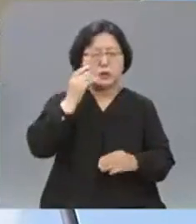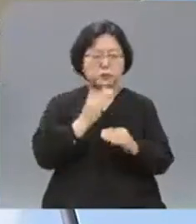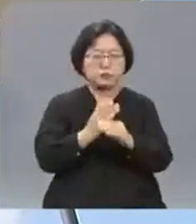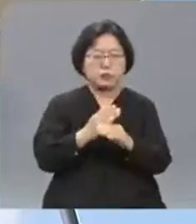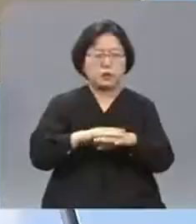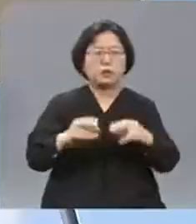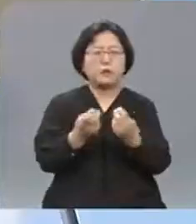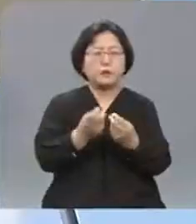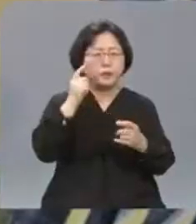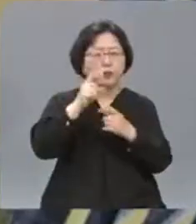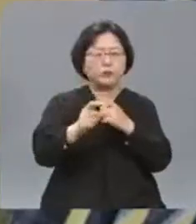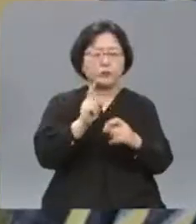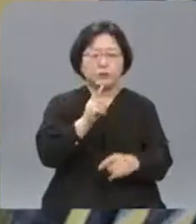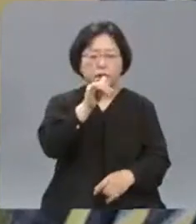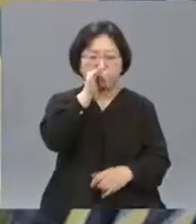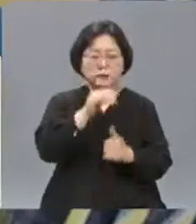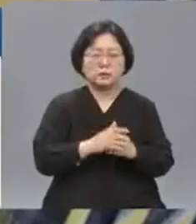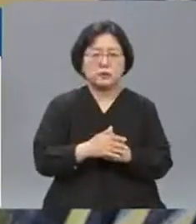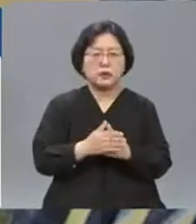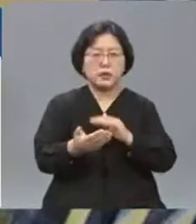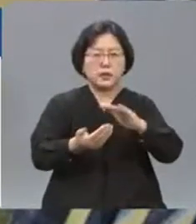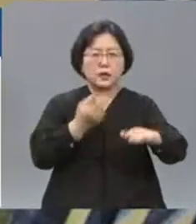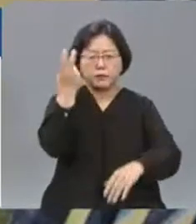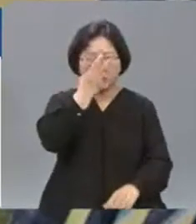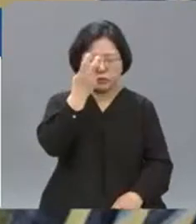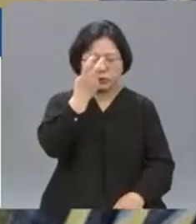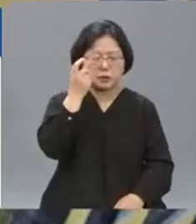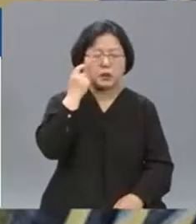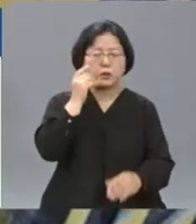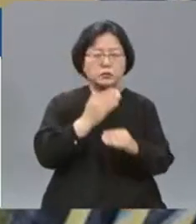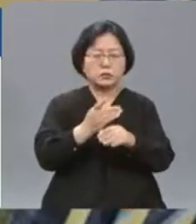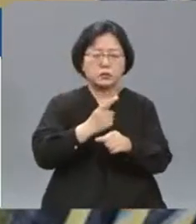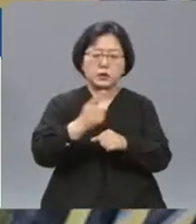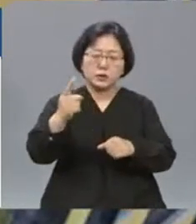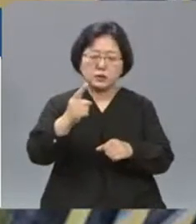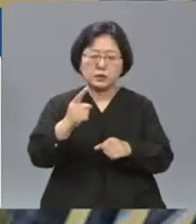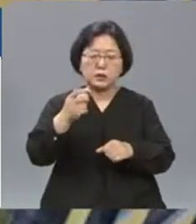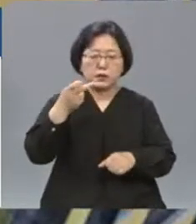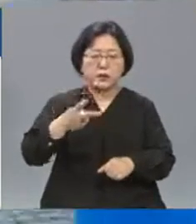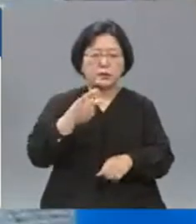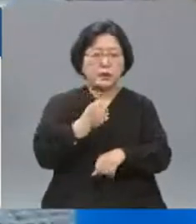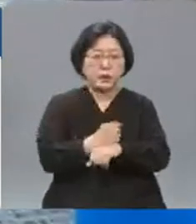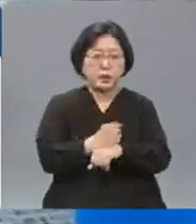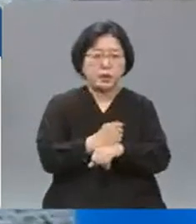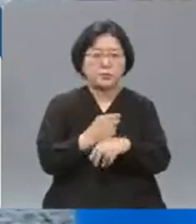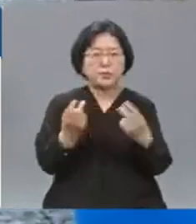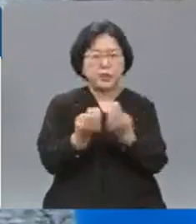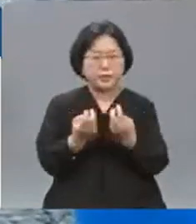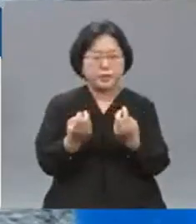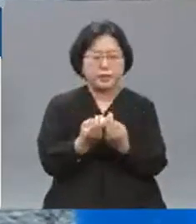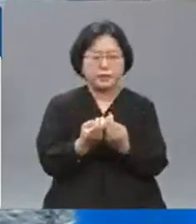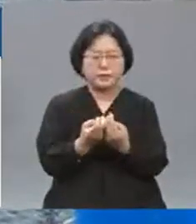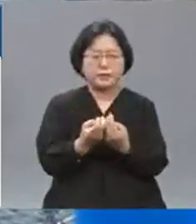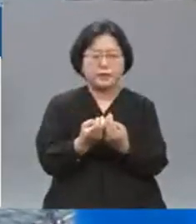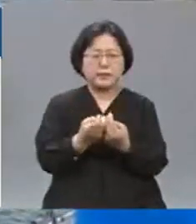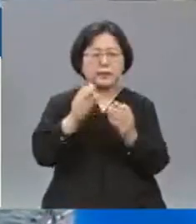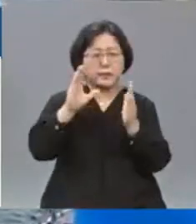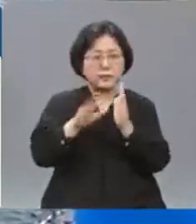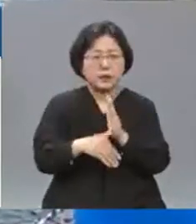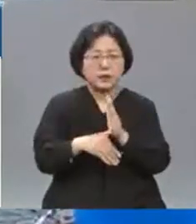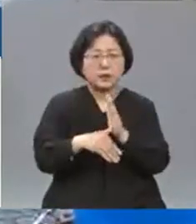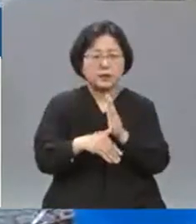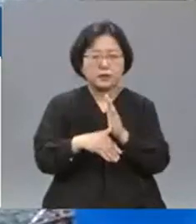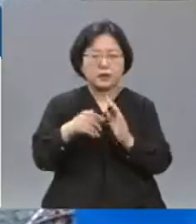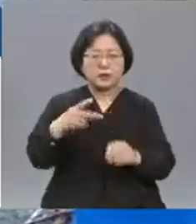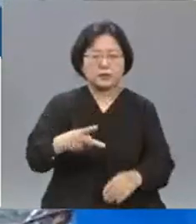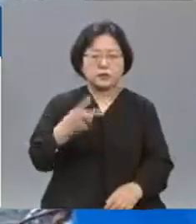있다고 밝혔습니다 내년에 한번 다시 할지 방식이라든가 그 시기라든가